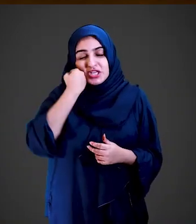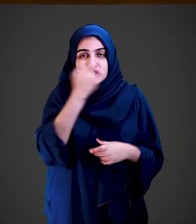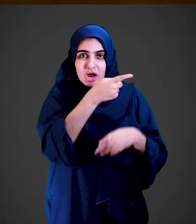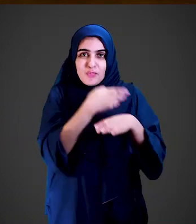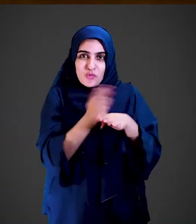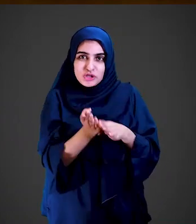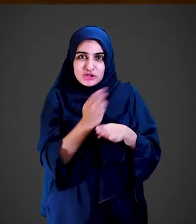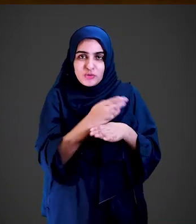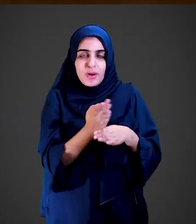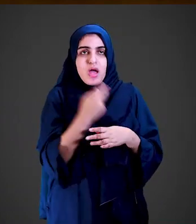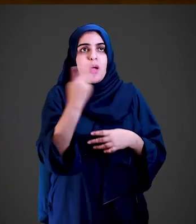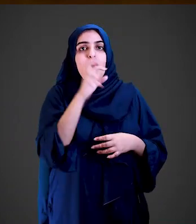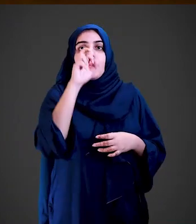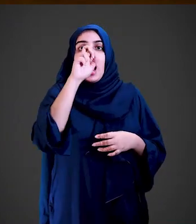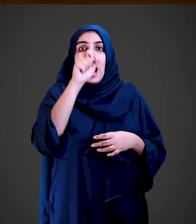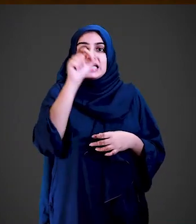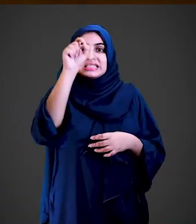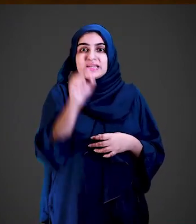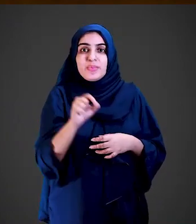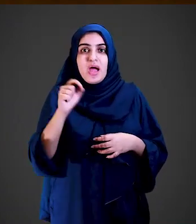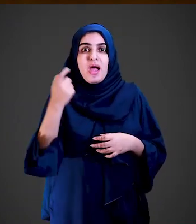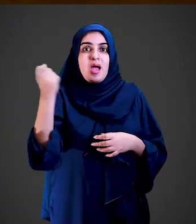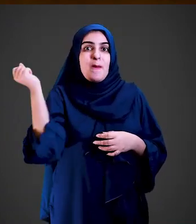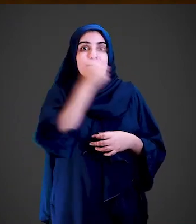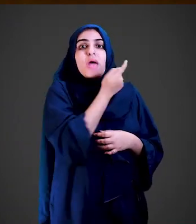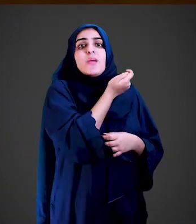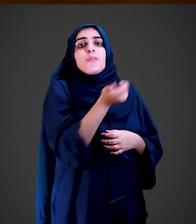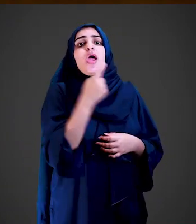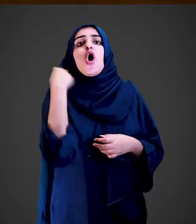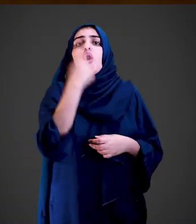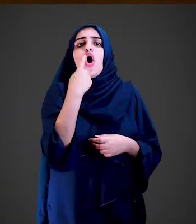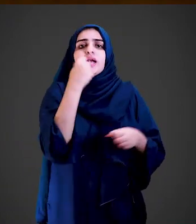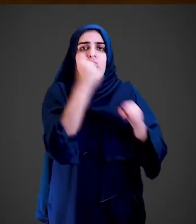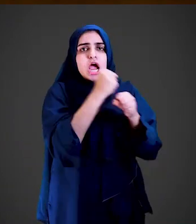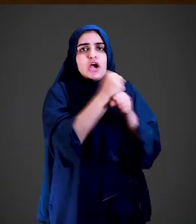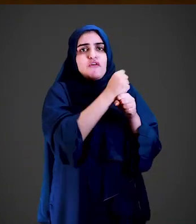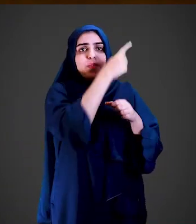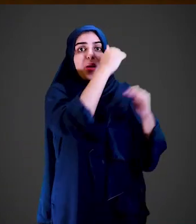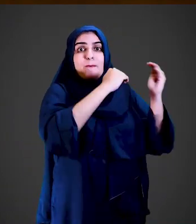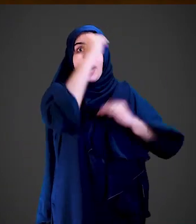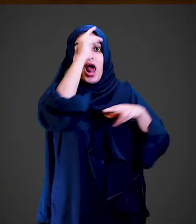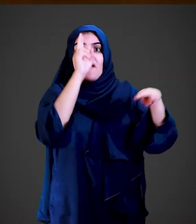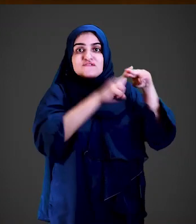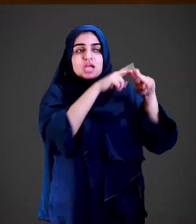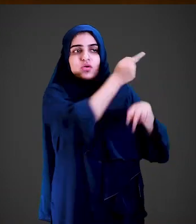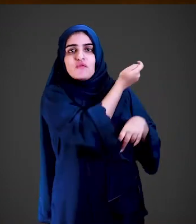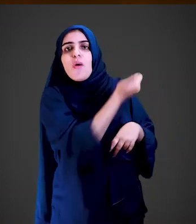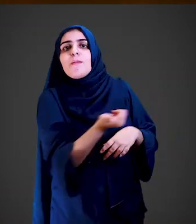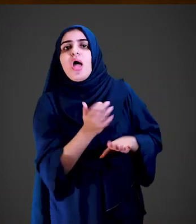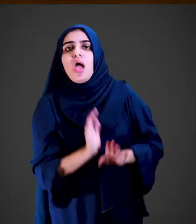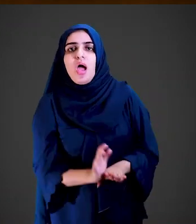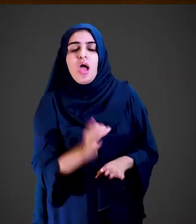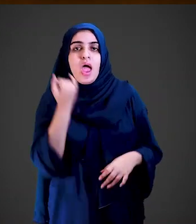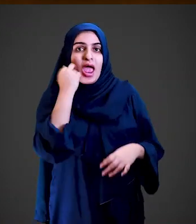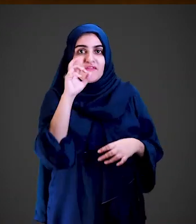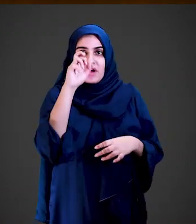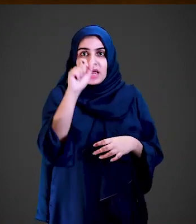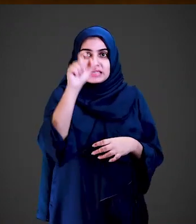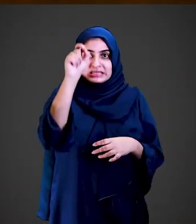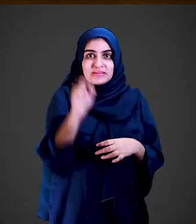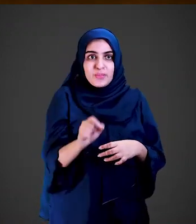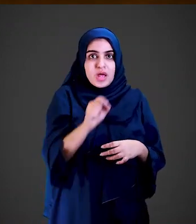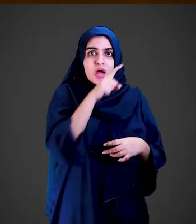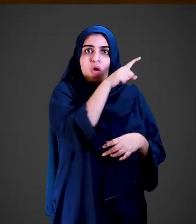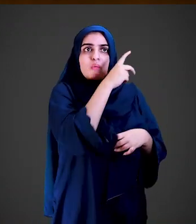پنجاب میں اسی فیصد جو ہے ترسیل وسائل کی وہ وفاق سے جارہی ہے جب ان کو اسی فیصد ریونیو وفاق سے